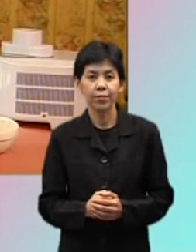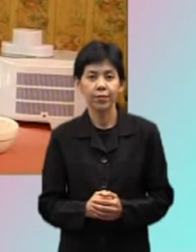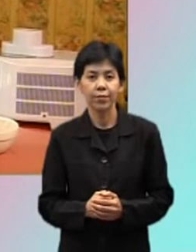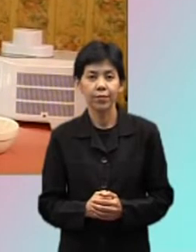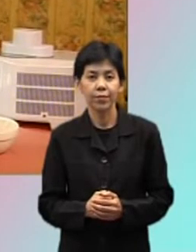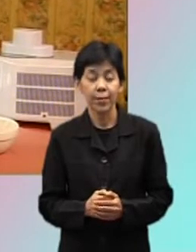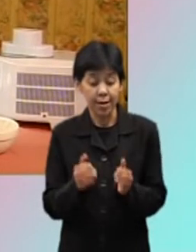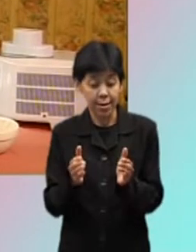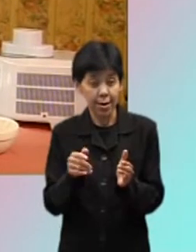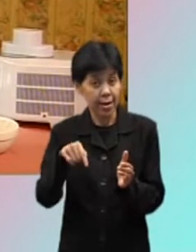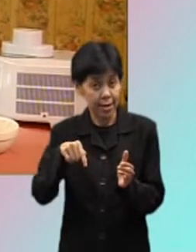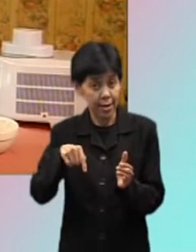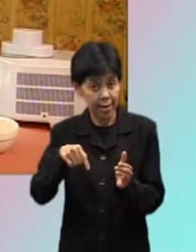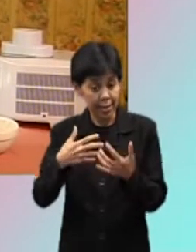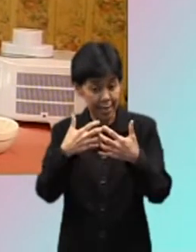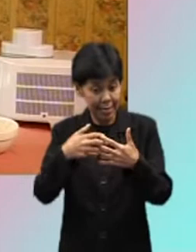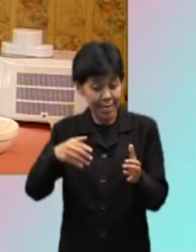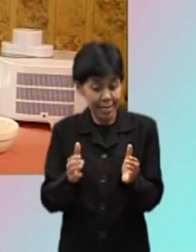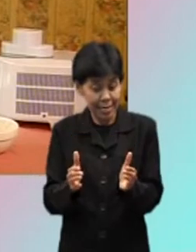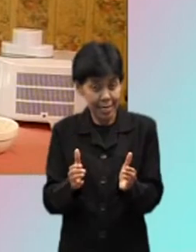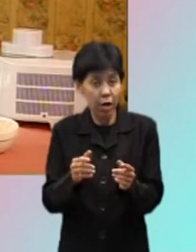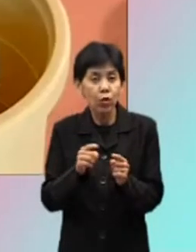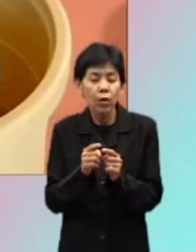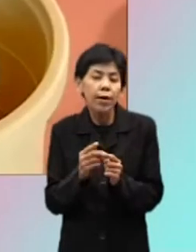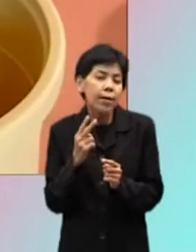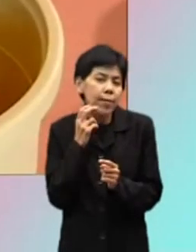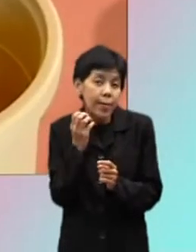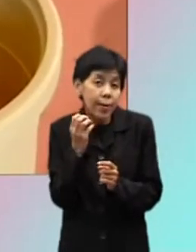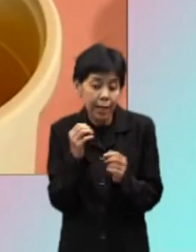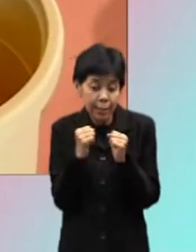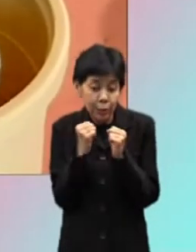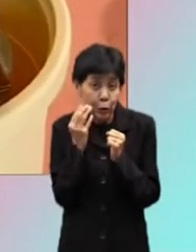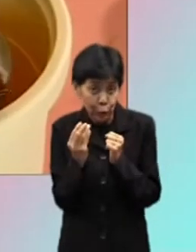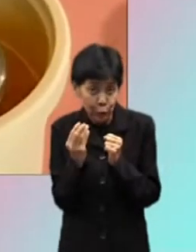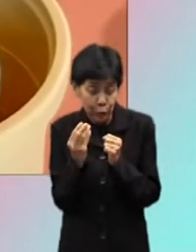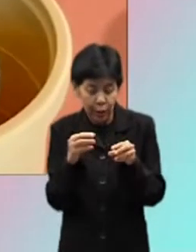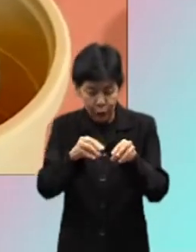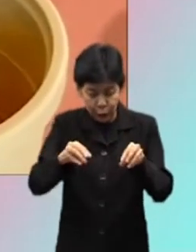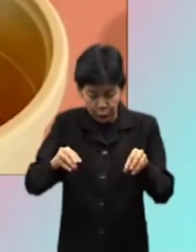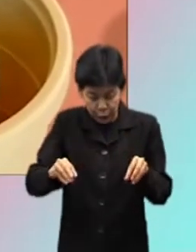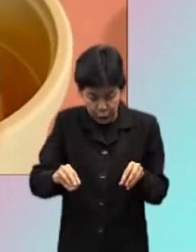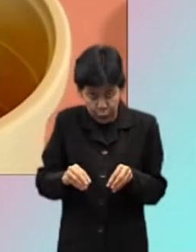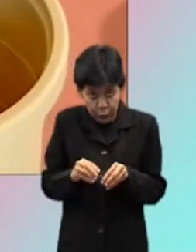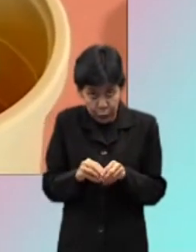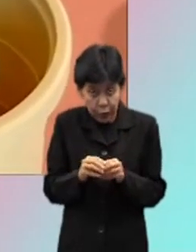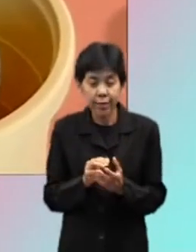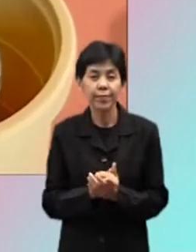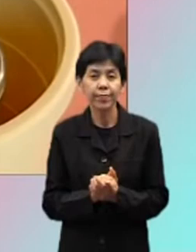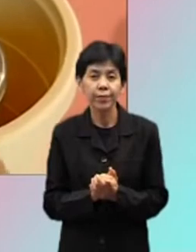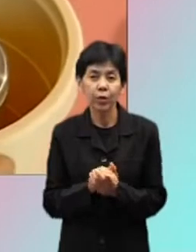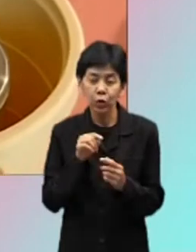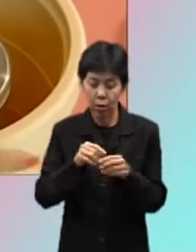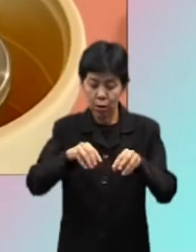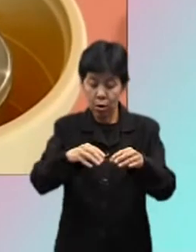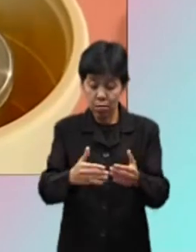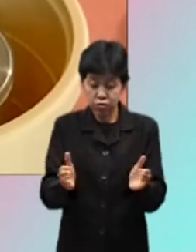เครื่องนี้นะคะเป็นเครื่องที่ใช้น้ำแข็งกับเกลือนะคะซึ่งจะใส่ลงไปในส่วนของข้างน